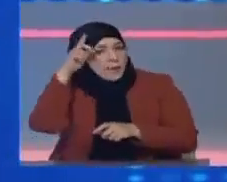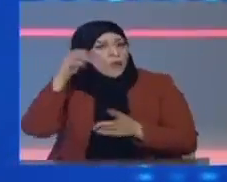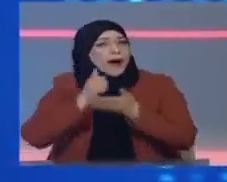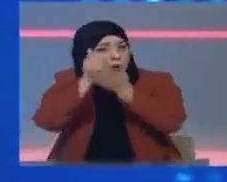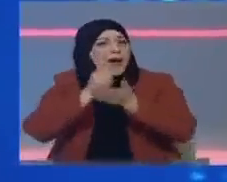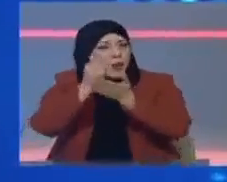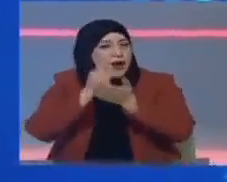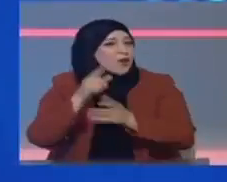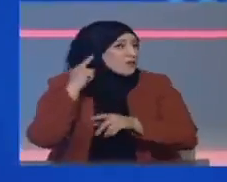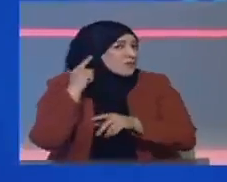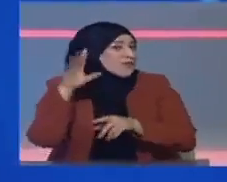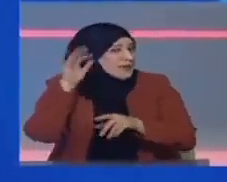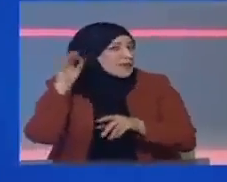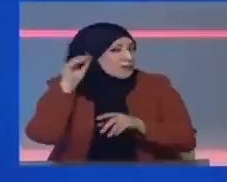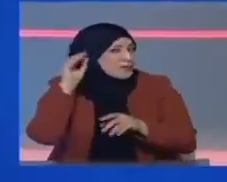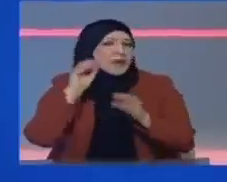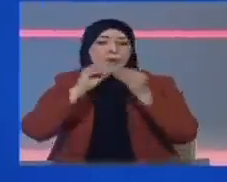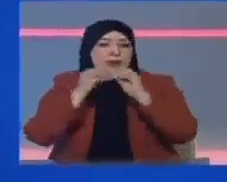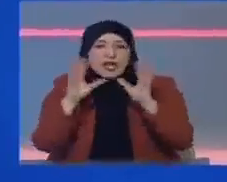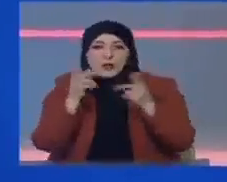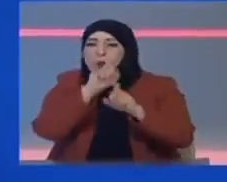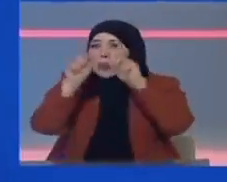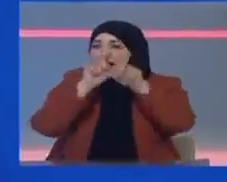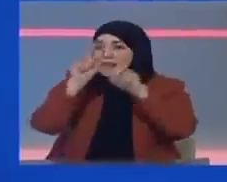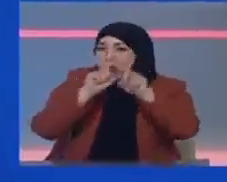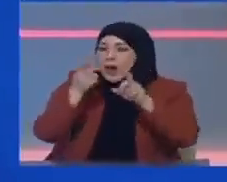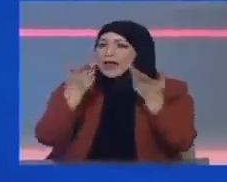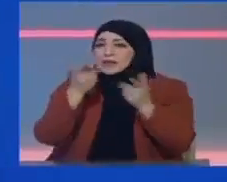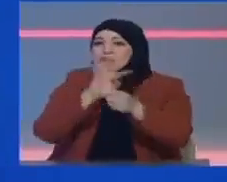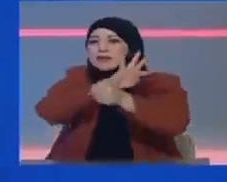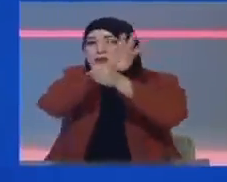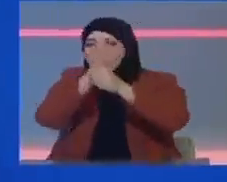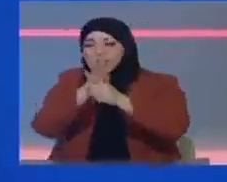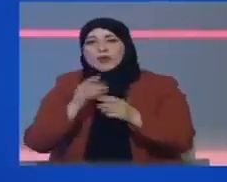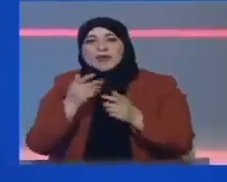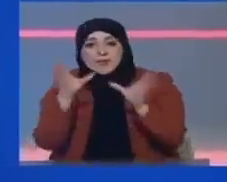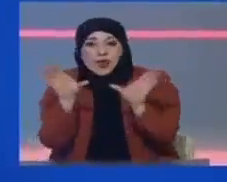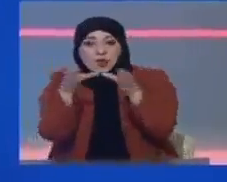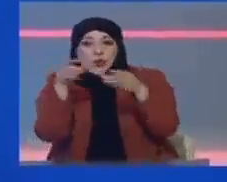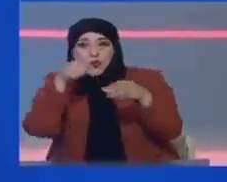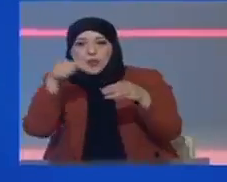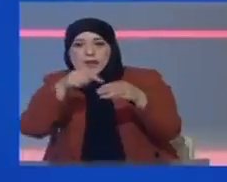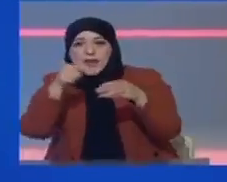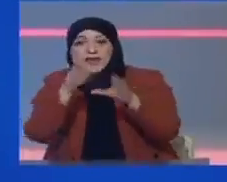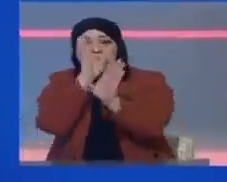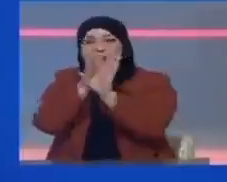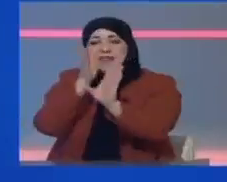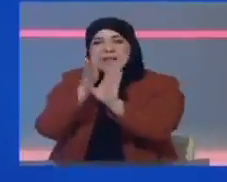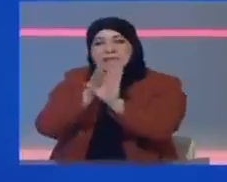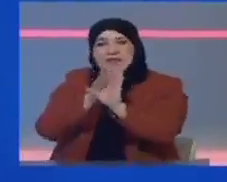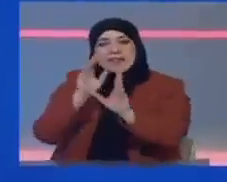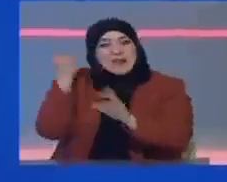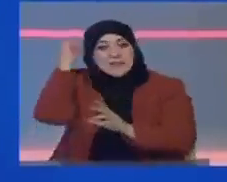والاستماع الى مشاكلهم وتساؤلاتهم بشان فيروس كلنا خليه الاحاطه النفسيه من بين هذه